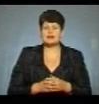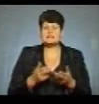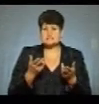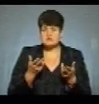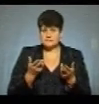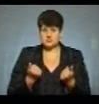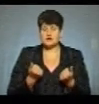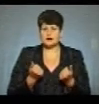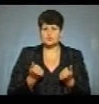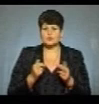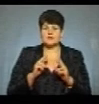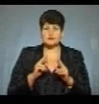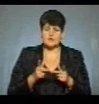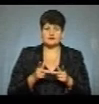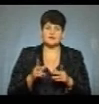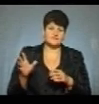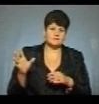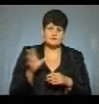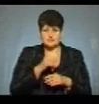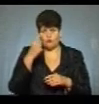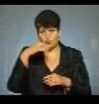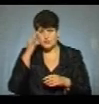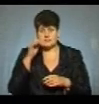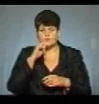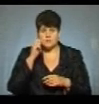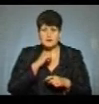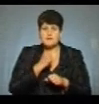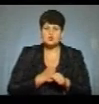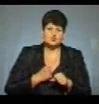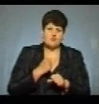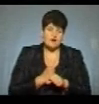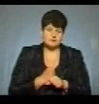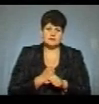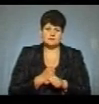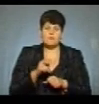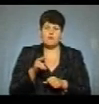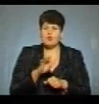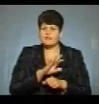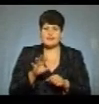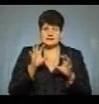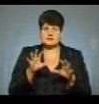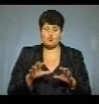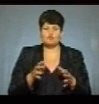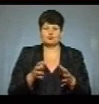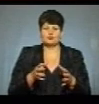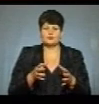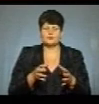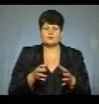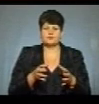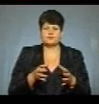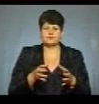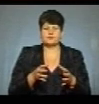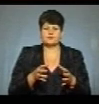Звичайно, як і в унісон всій поліції по Україні, ми працювали по незаконному